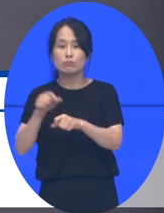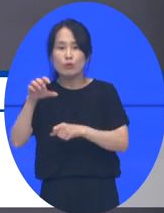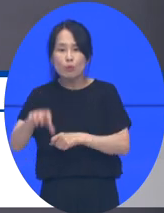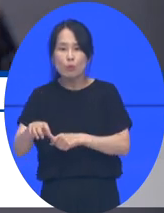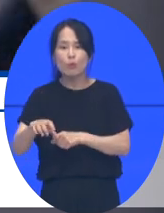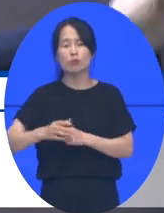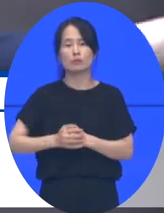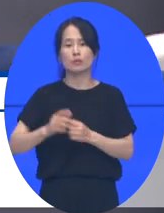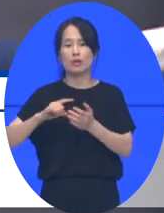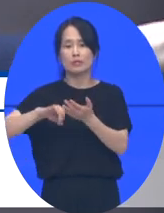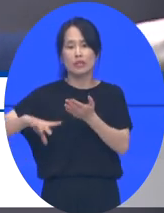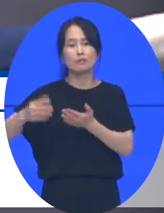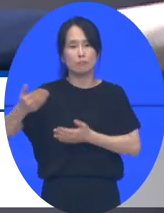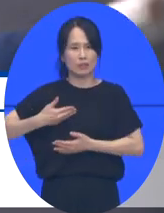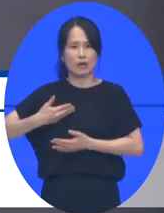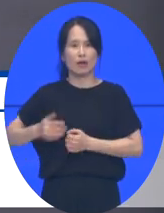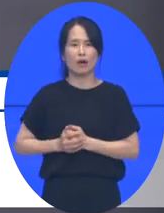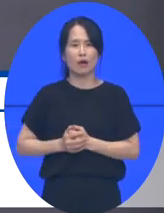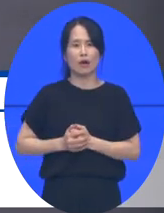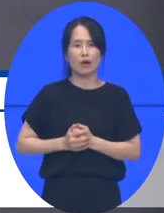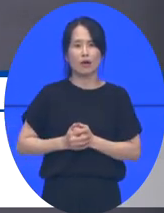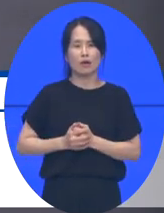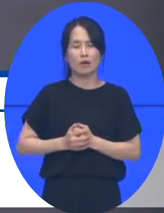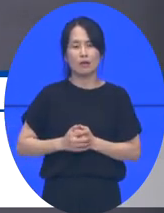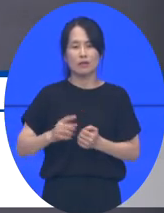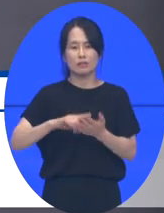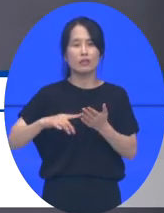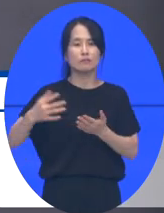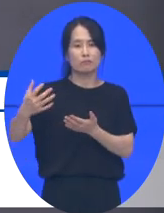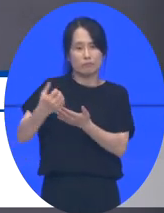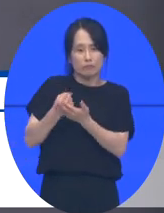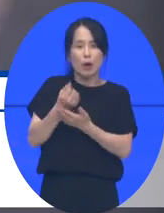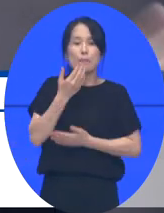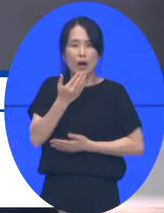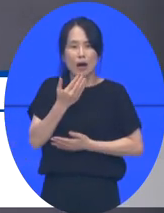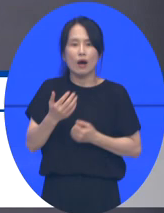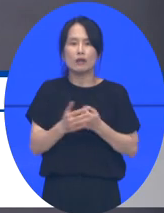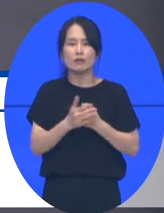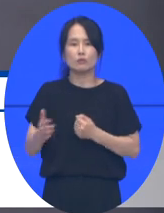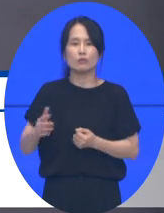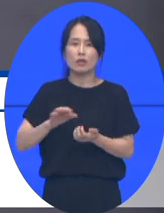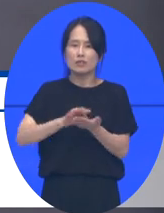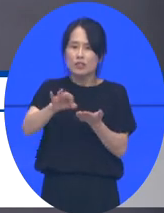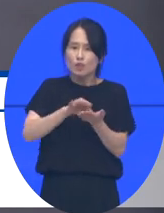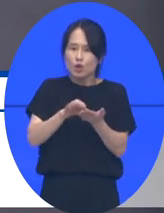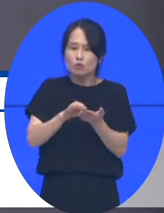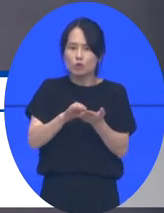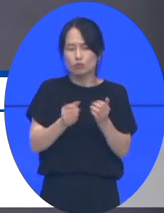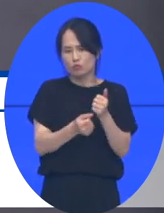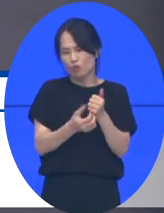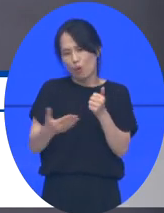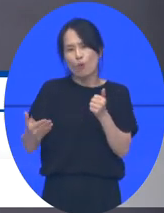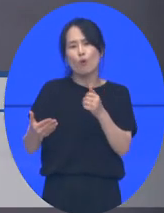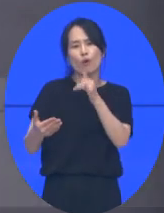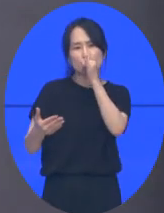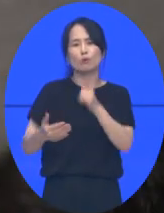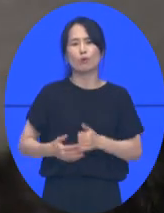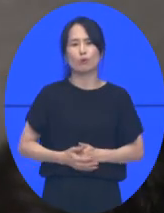됩니다. 비수도권 지역에 갈 걸 땡겨오는 효과가 있죠. 그렇기 때문에 재정적으로 엄청난 영향을 미친다는